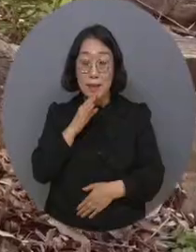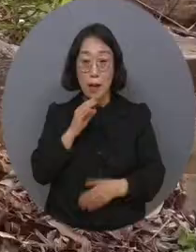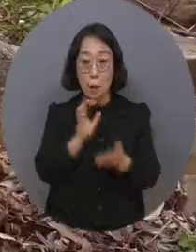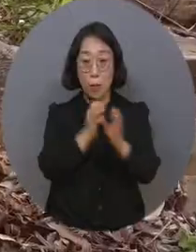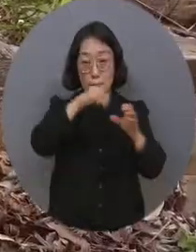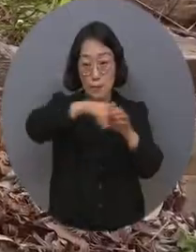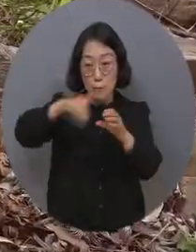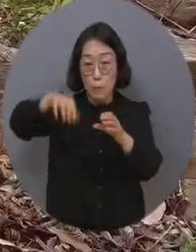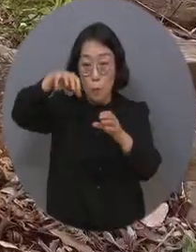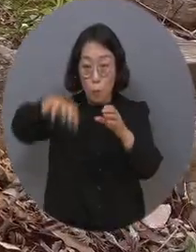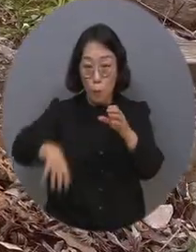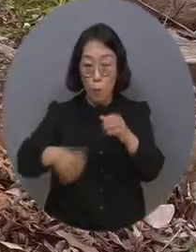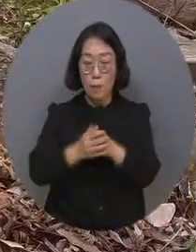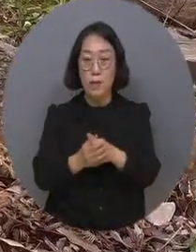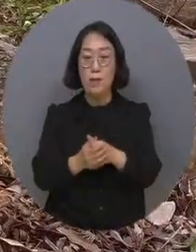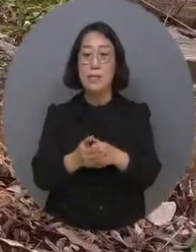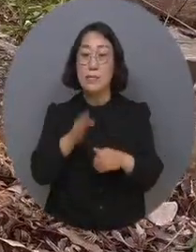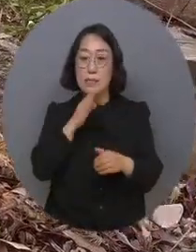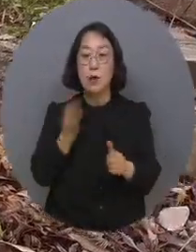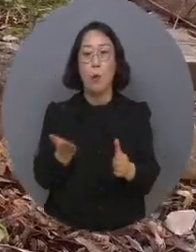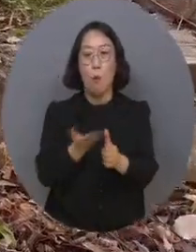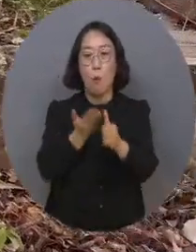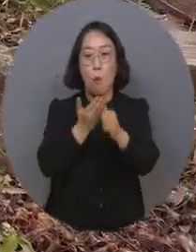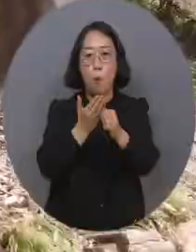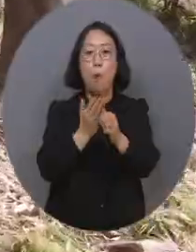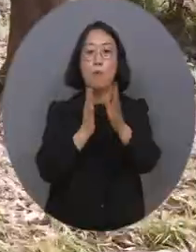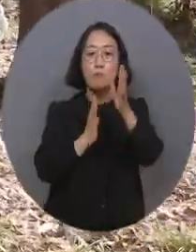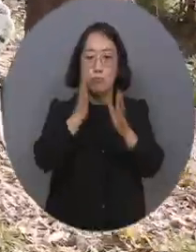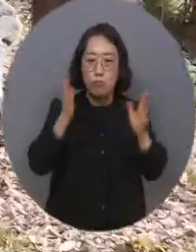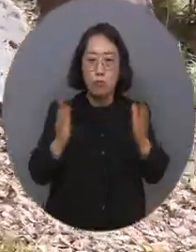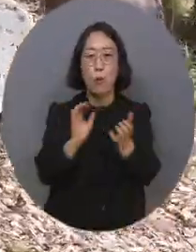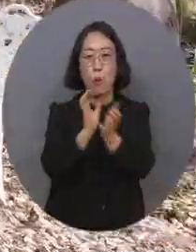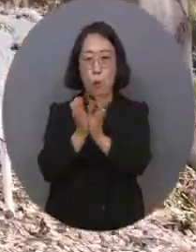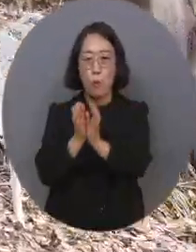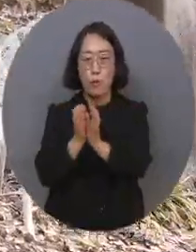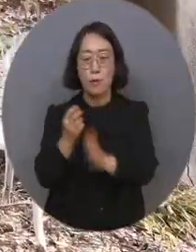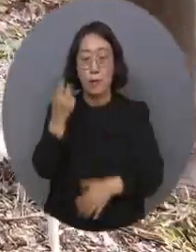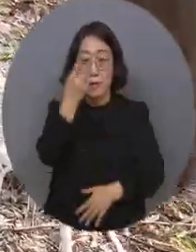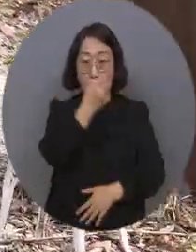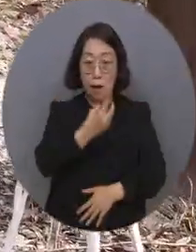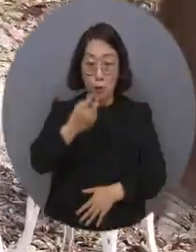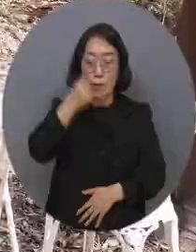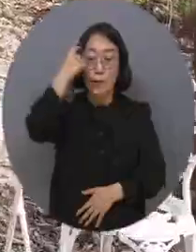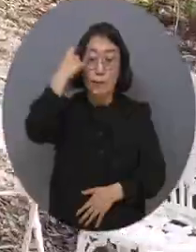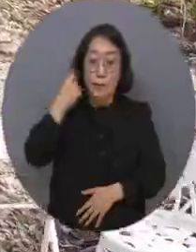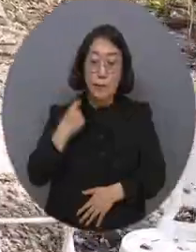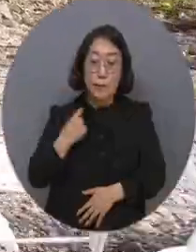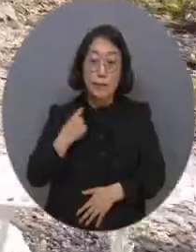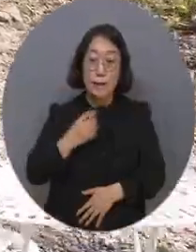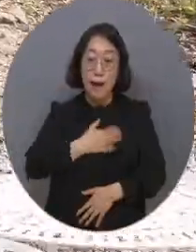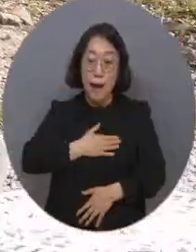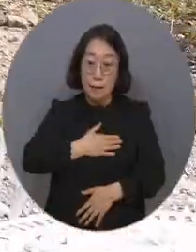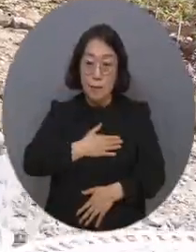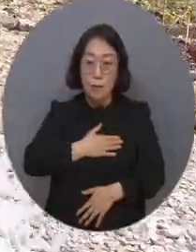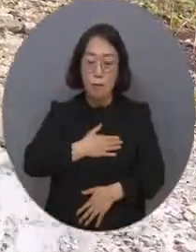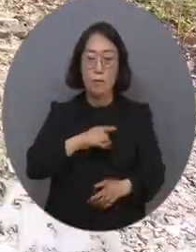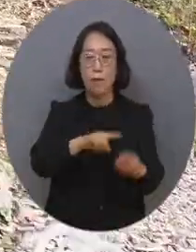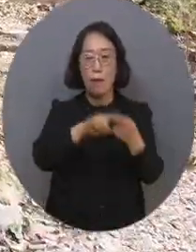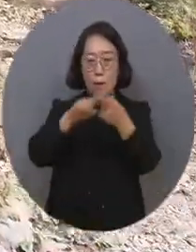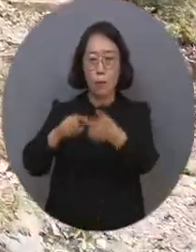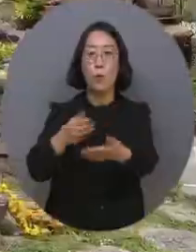오랜 시간 동안 작가가 직접 가까운 식물들을 키우고 가꾸면서 느껴온 영감들을 꽃을 통해